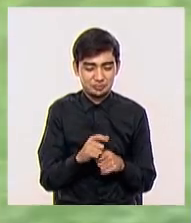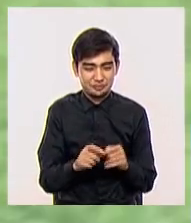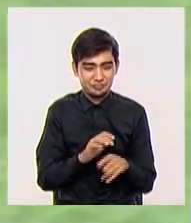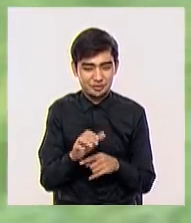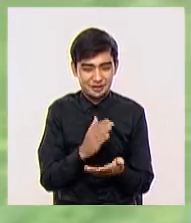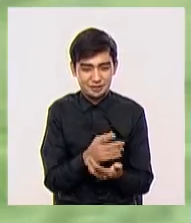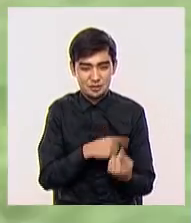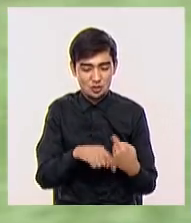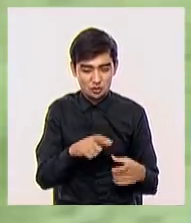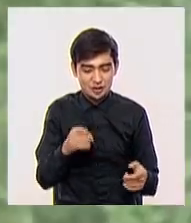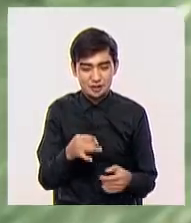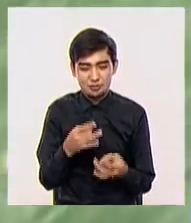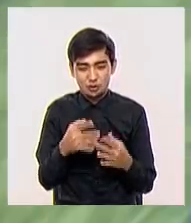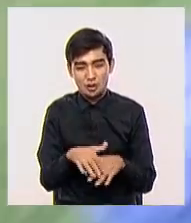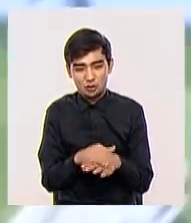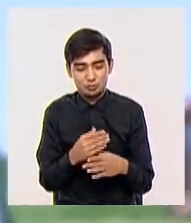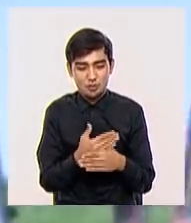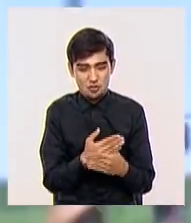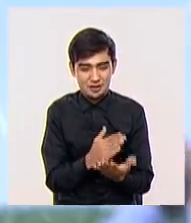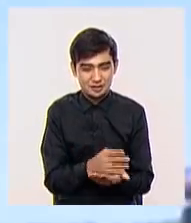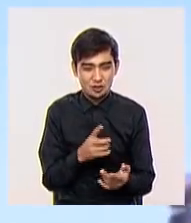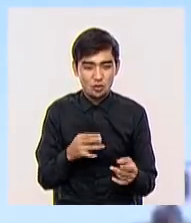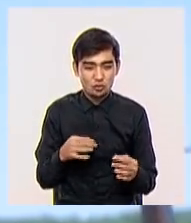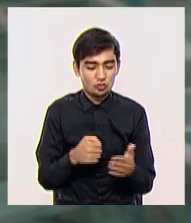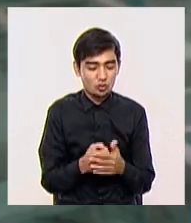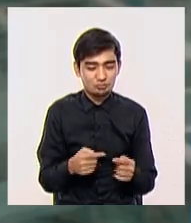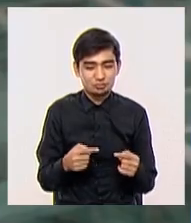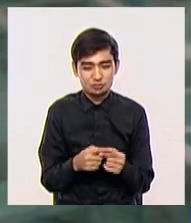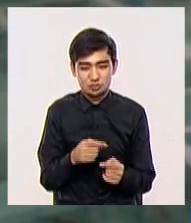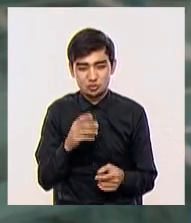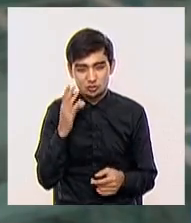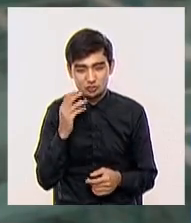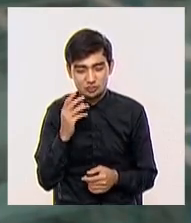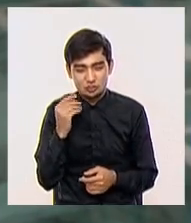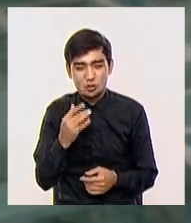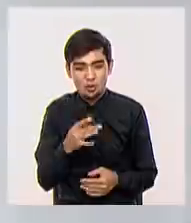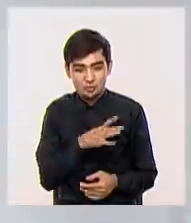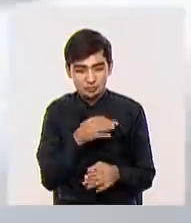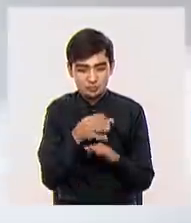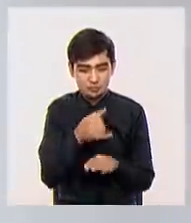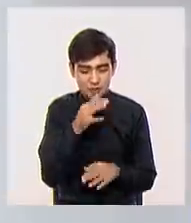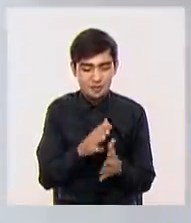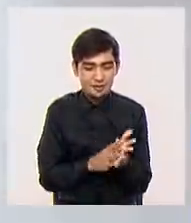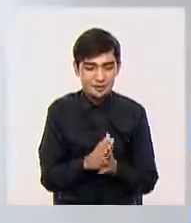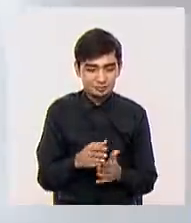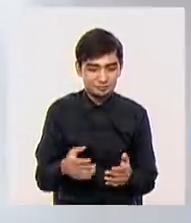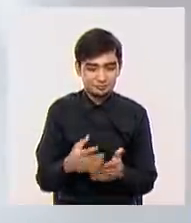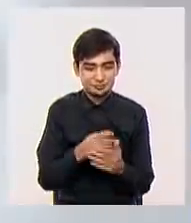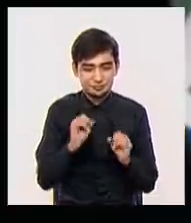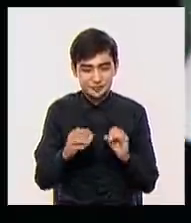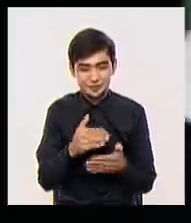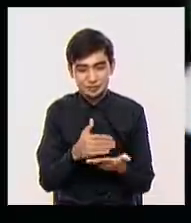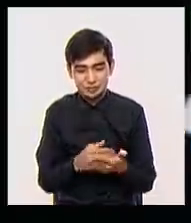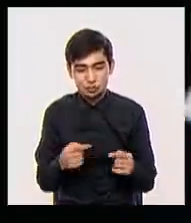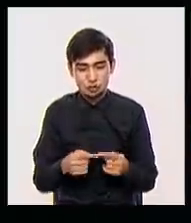Оған кәсіпкерлер мен қара халық атсалысуда, бірақ әзірге нақты сомасын дөп айту қиын деген әкімдіктегілер шөпті тарататын еріктілерден нақты тізім